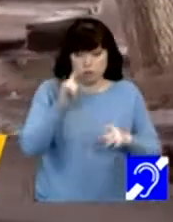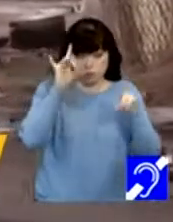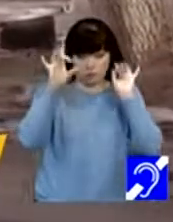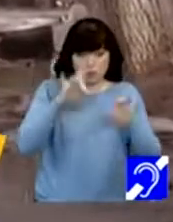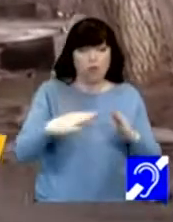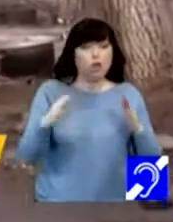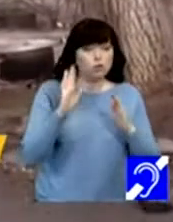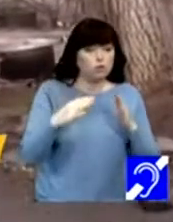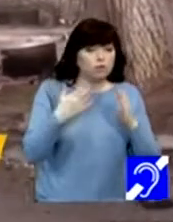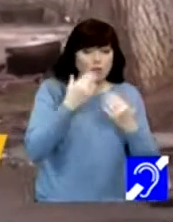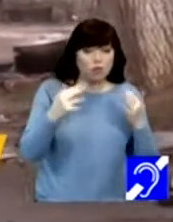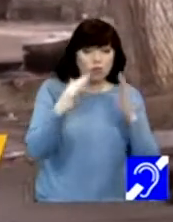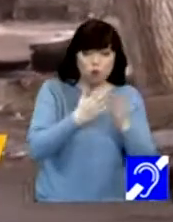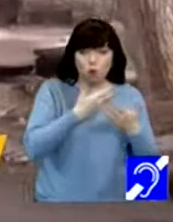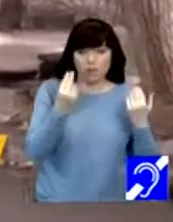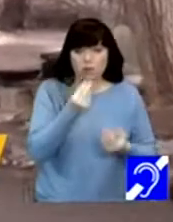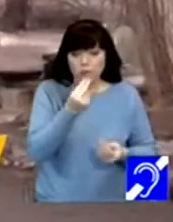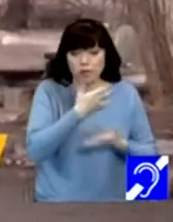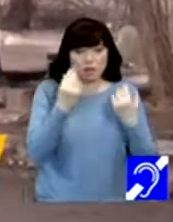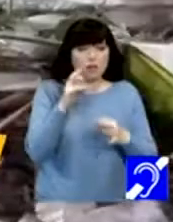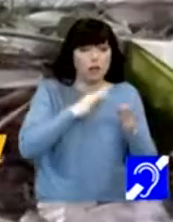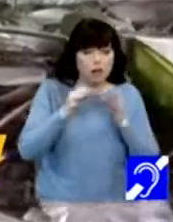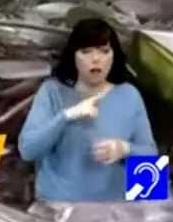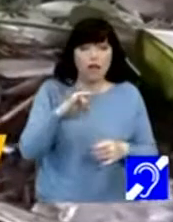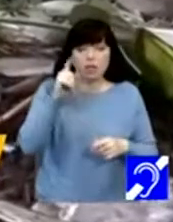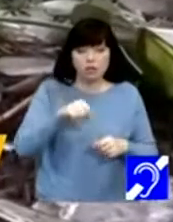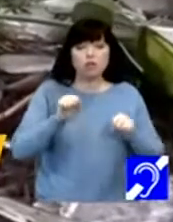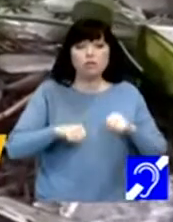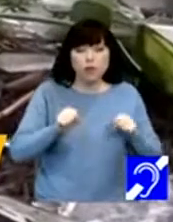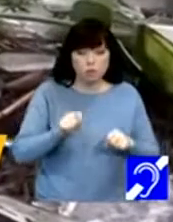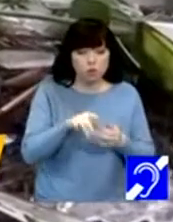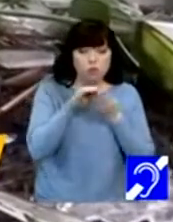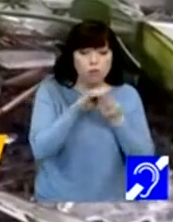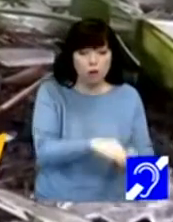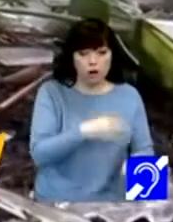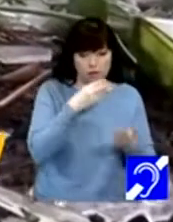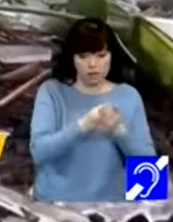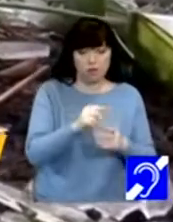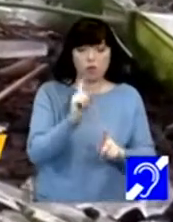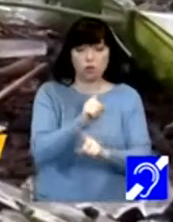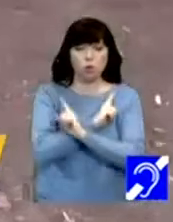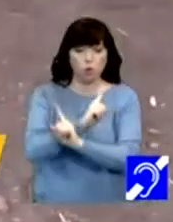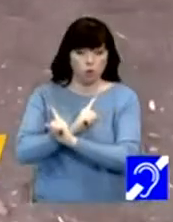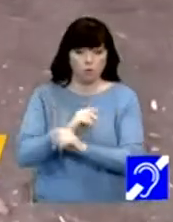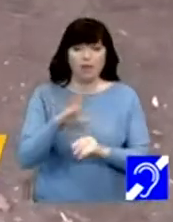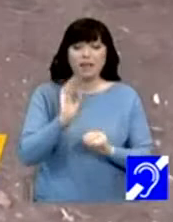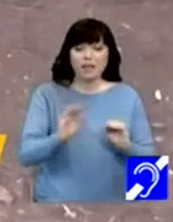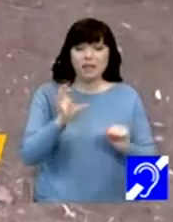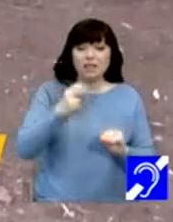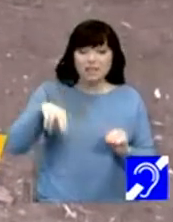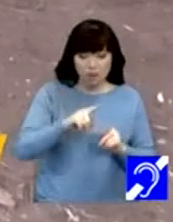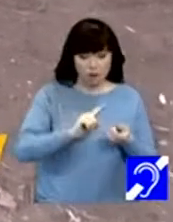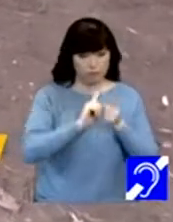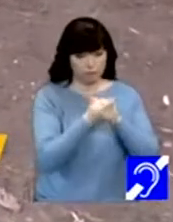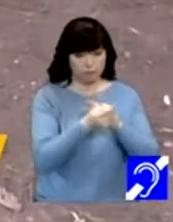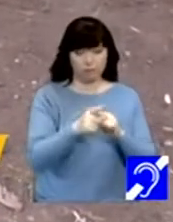casă, hrană și medicamente, în frig și fără nici măcar posibilitatea de a-și onora morții. Grădinițele din fața blocurilor din Mariupol s-au transformat